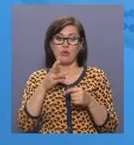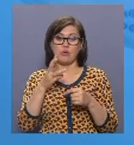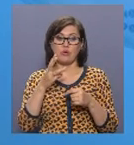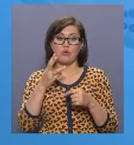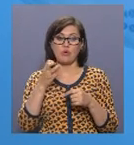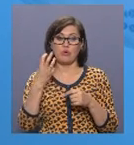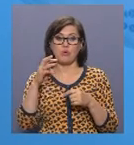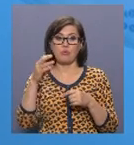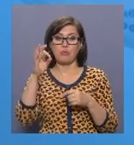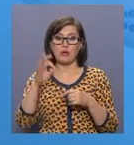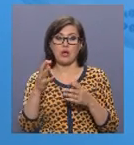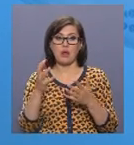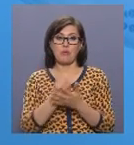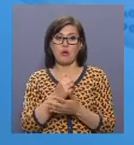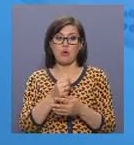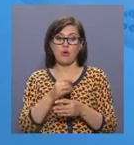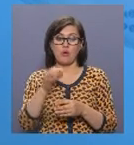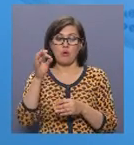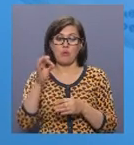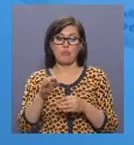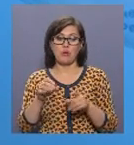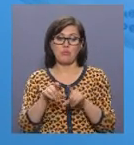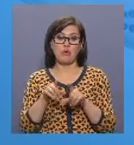330%-ға дейінгі табыс көлемінде сіздерге